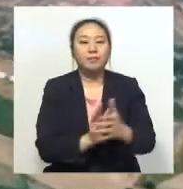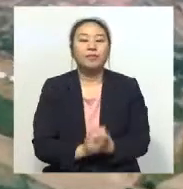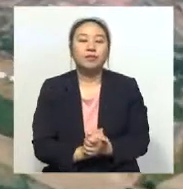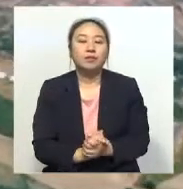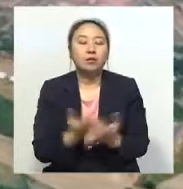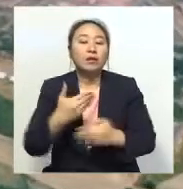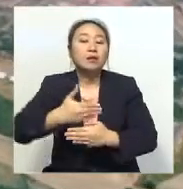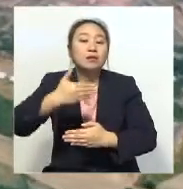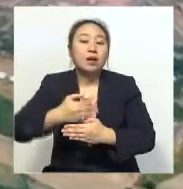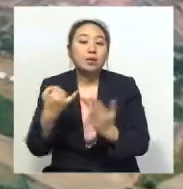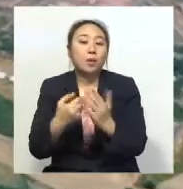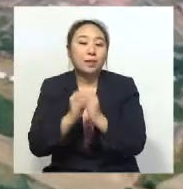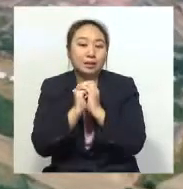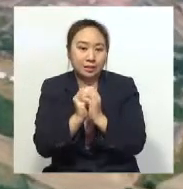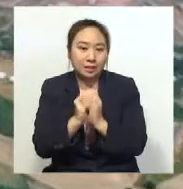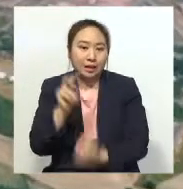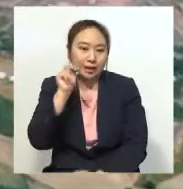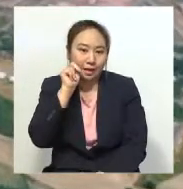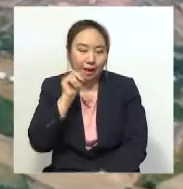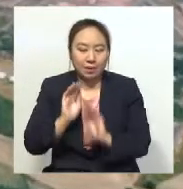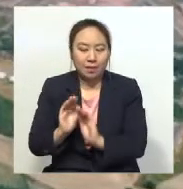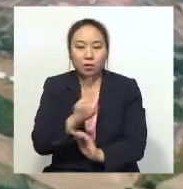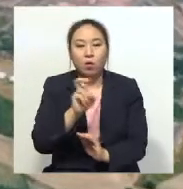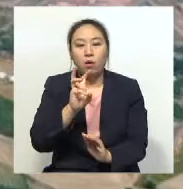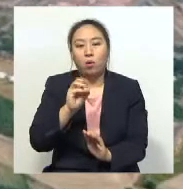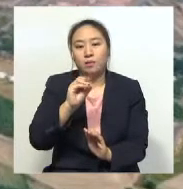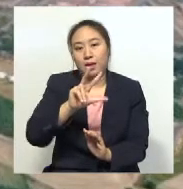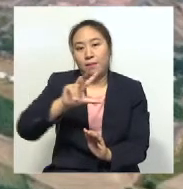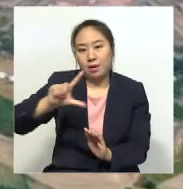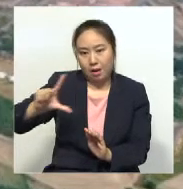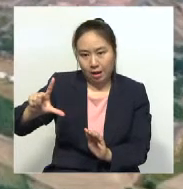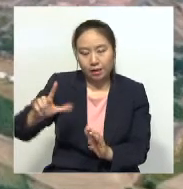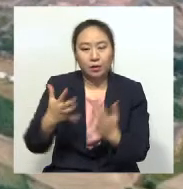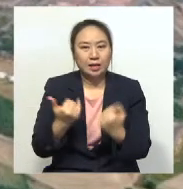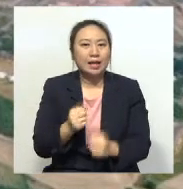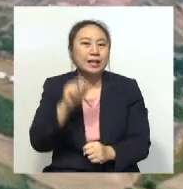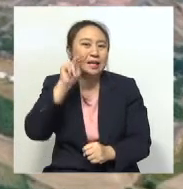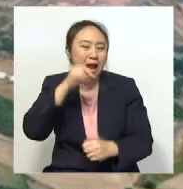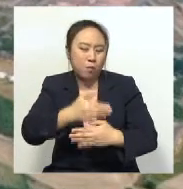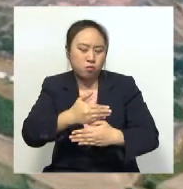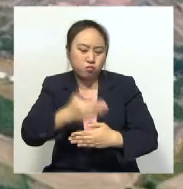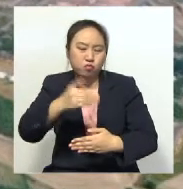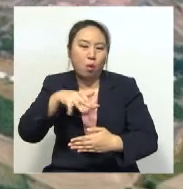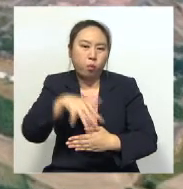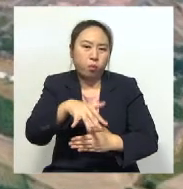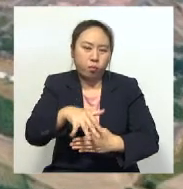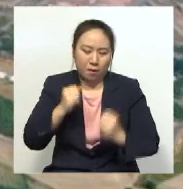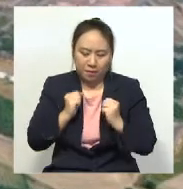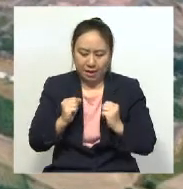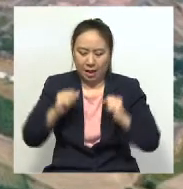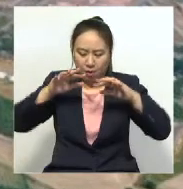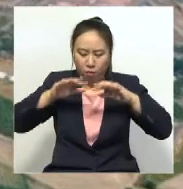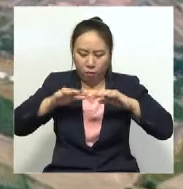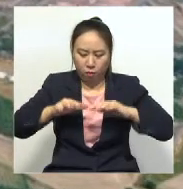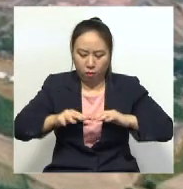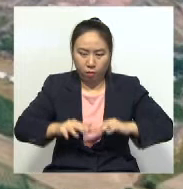ปราจีนบุรีปริมาณน้ำอยู่ที่263ล้านลูกบาศก์เมตรค่ะทีนี้เจ้าหน้าที่ก็ยังเร่งพร่องน้ำตามการคาดการฝนที่ยังคงมีอยู่อย่างต่